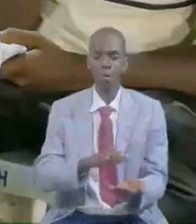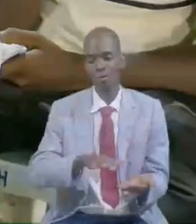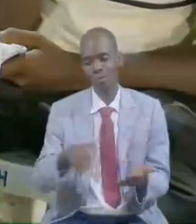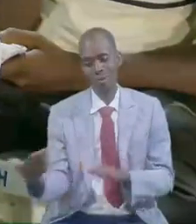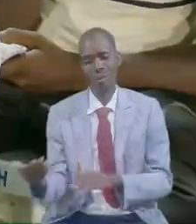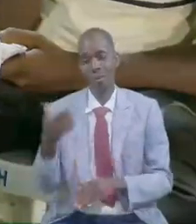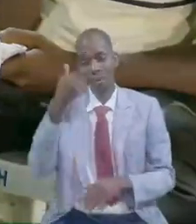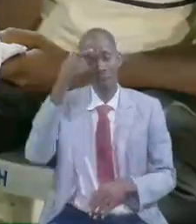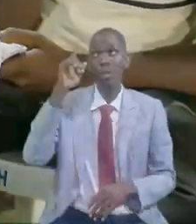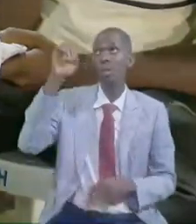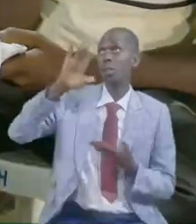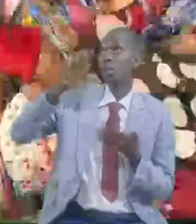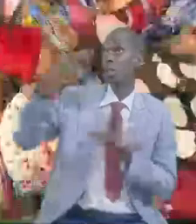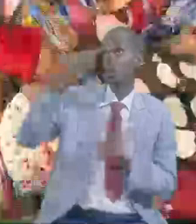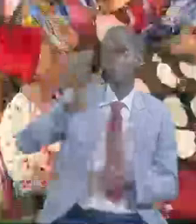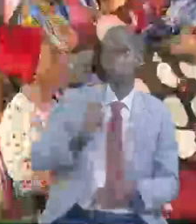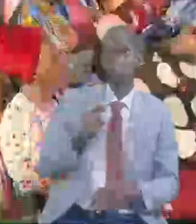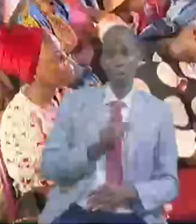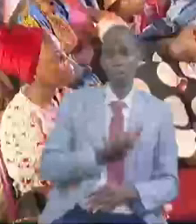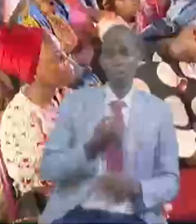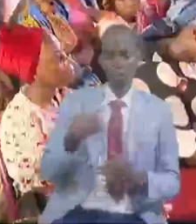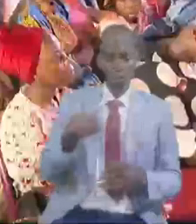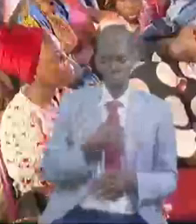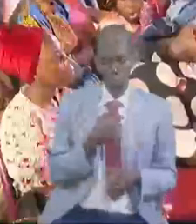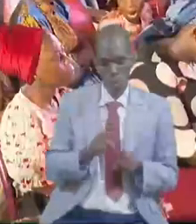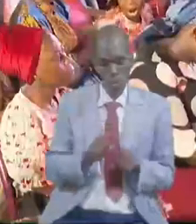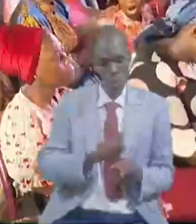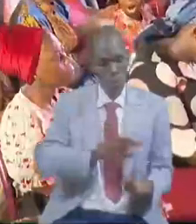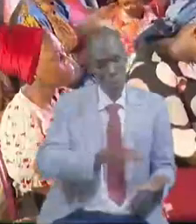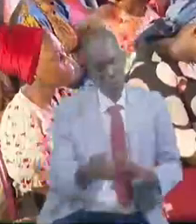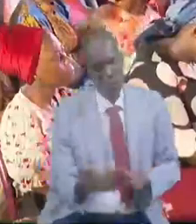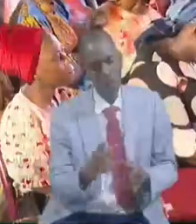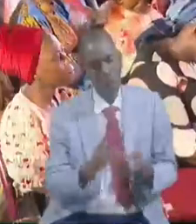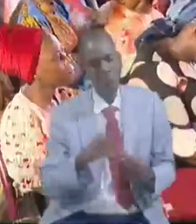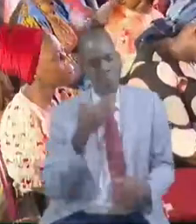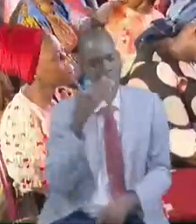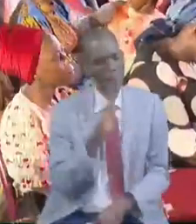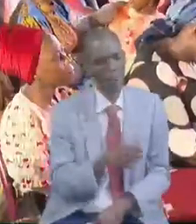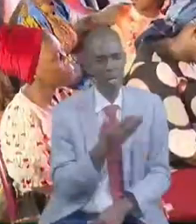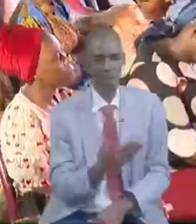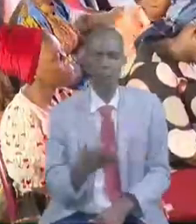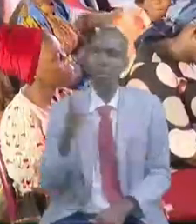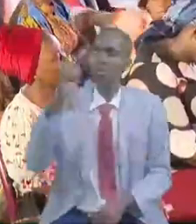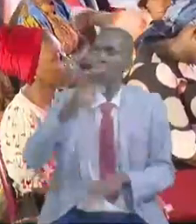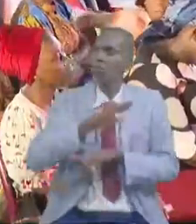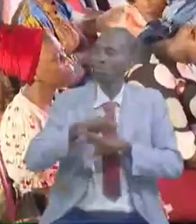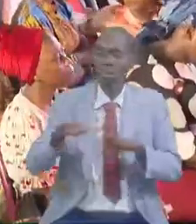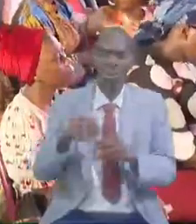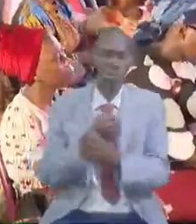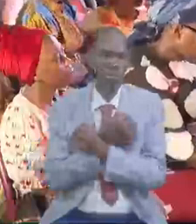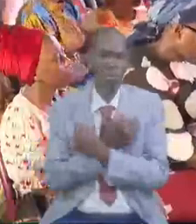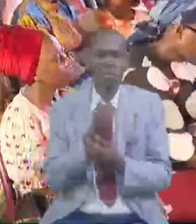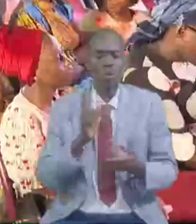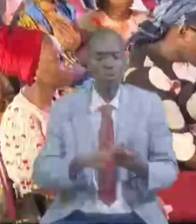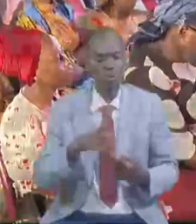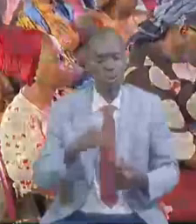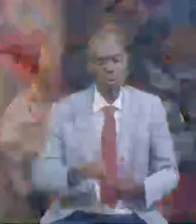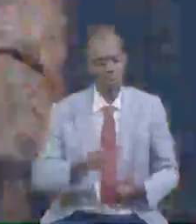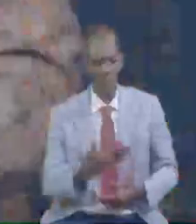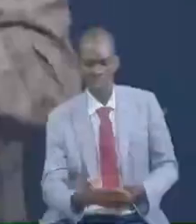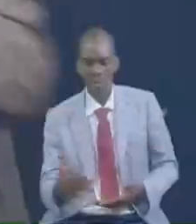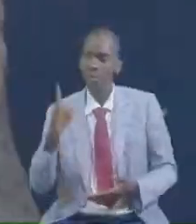pour nous, nous mourons maintenant aux choses qu'il n'aime pas. Nous mourons aux choses qu'il rejette